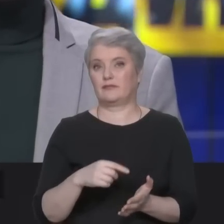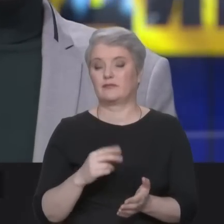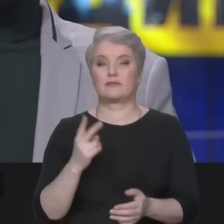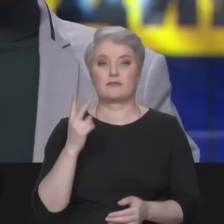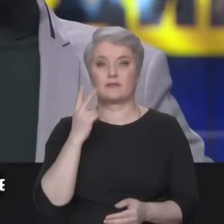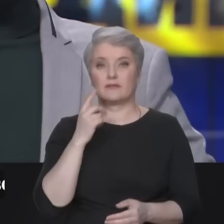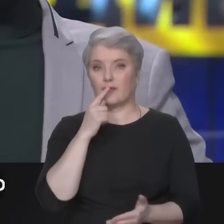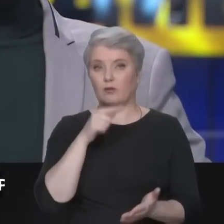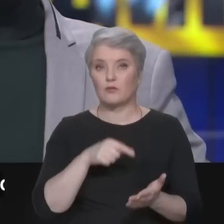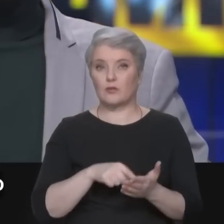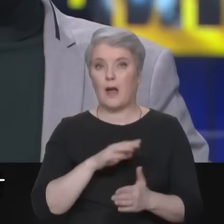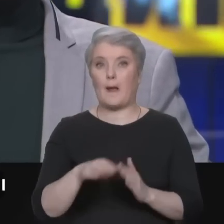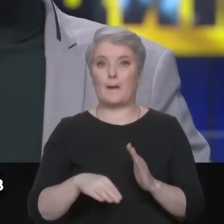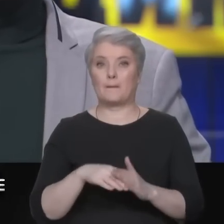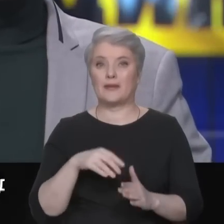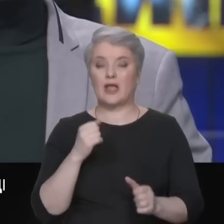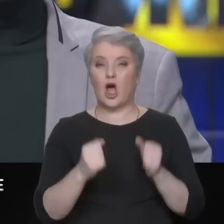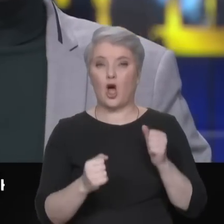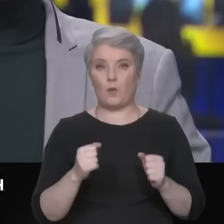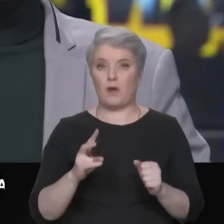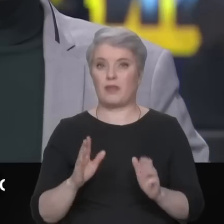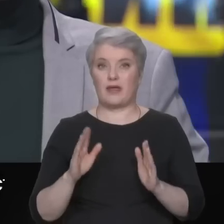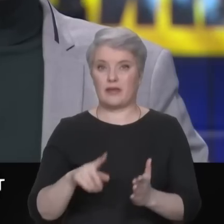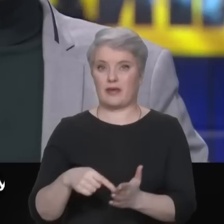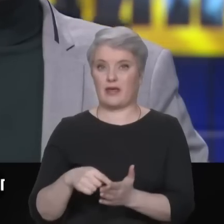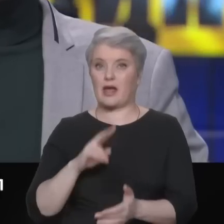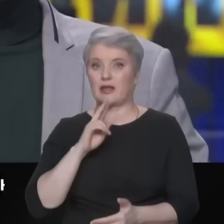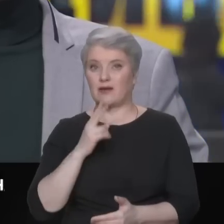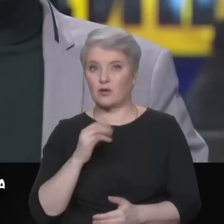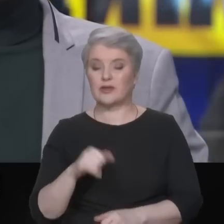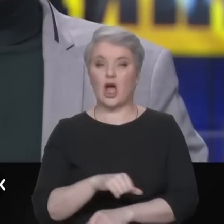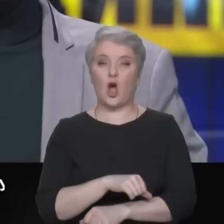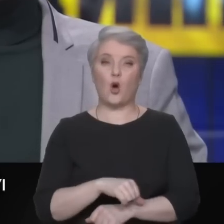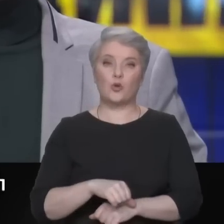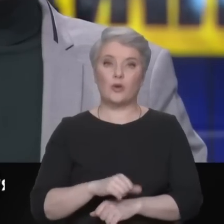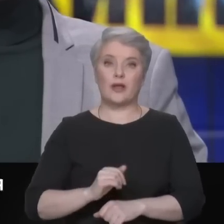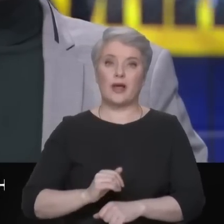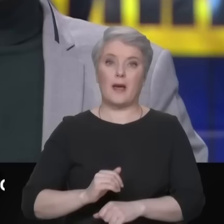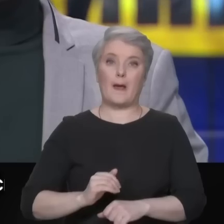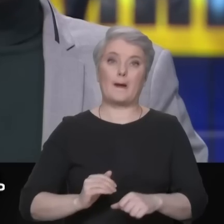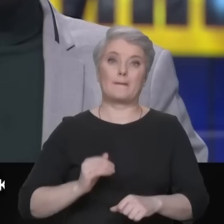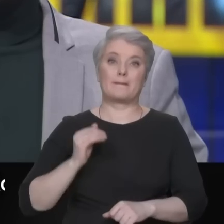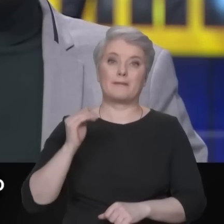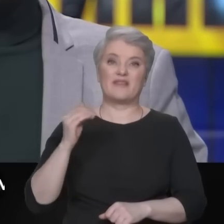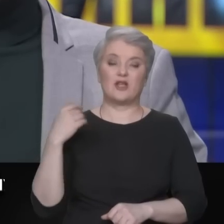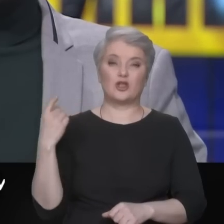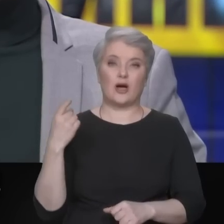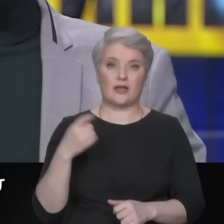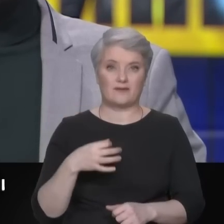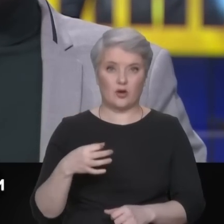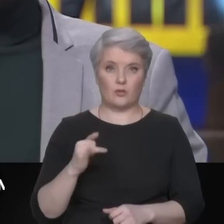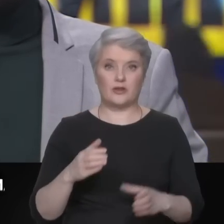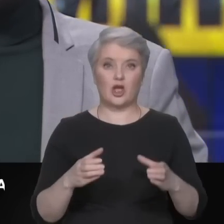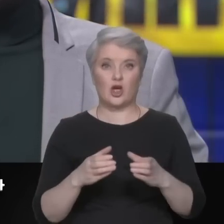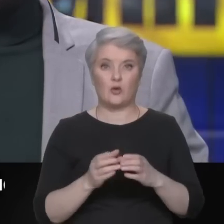потрапляють під обстріл не тільки Дворічна, але кордони і з півночі Харківської області, і групи ДРГ намагаються заходити.